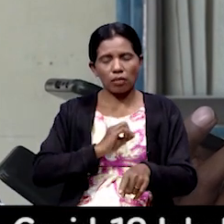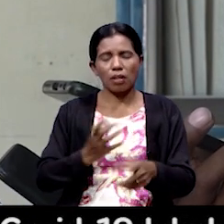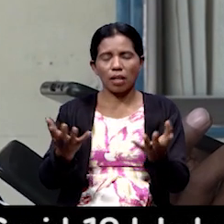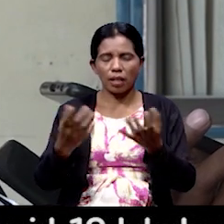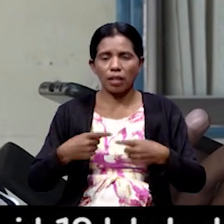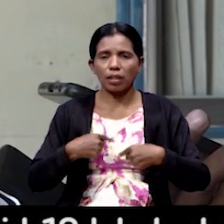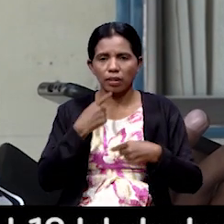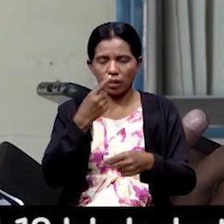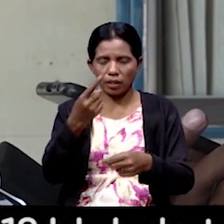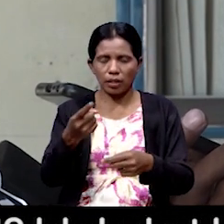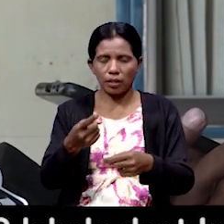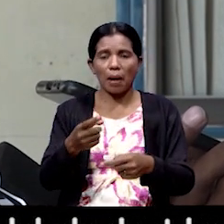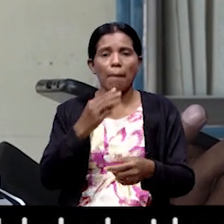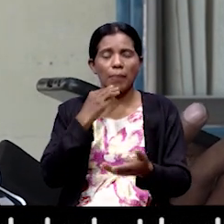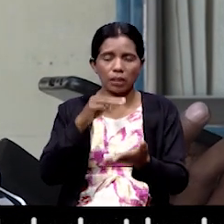ultima